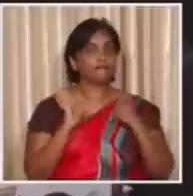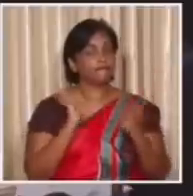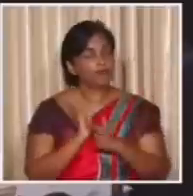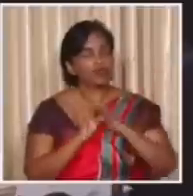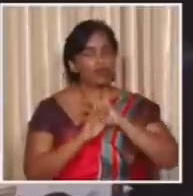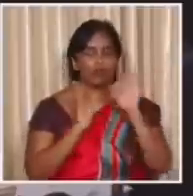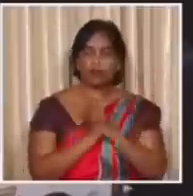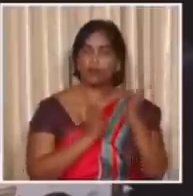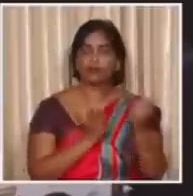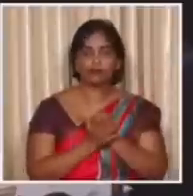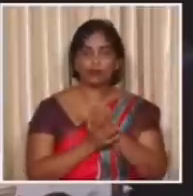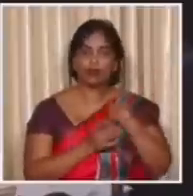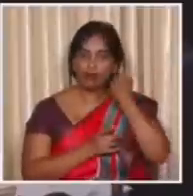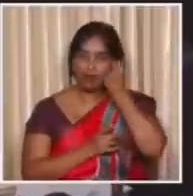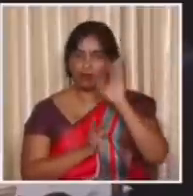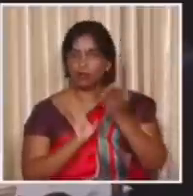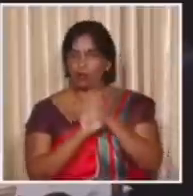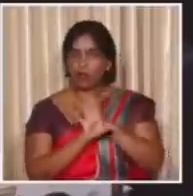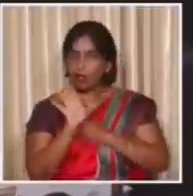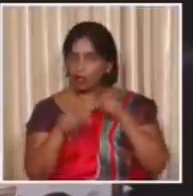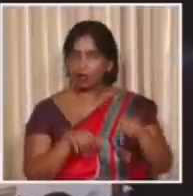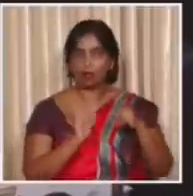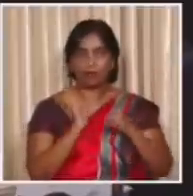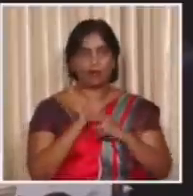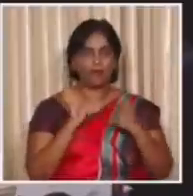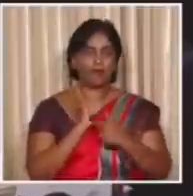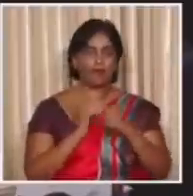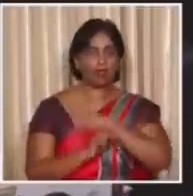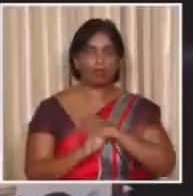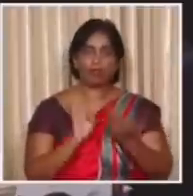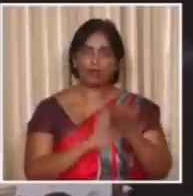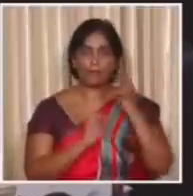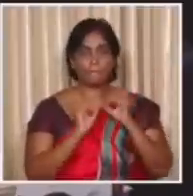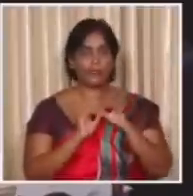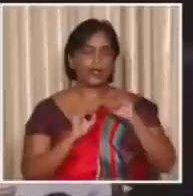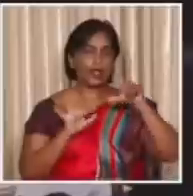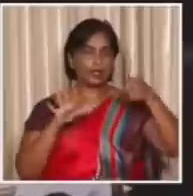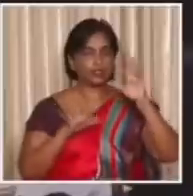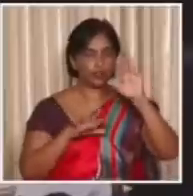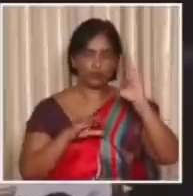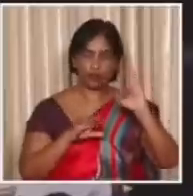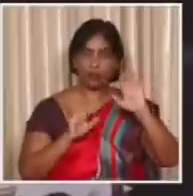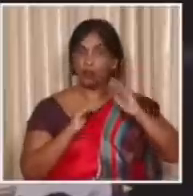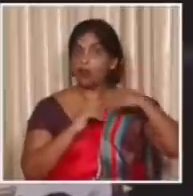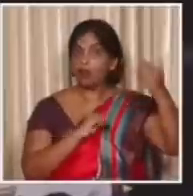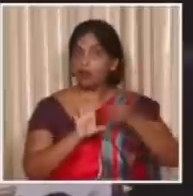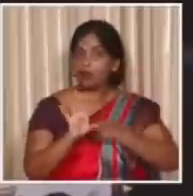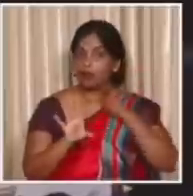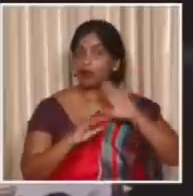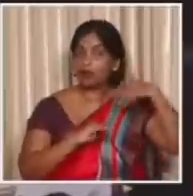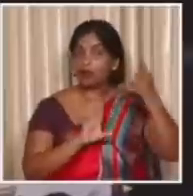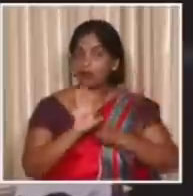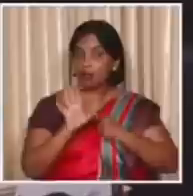ගැහුවා එනිසා අපිට උපකල්පනය කරන්න පුළුවන් ගිය අවුරුද්දට වඩා මේ අවුරුද්දේ වැට් ආදායම වැඩි වී බිලියන 796 දක්වා හැබැයි